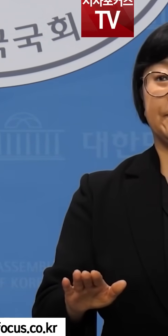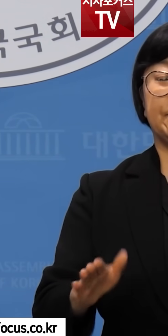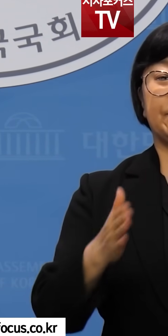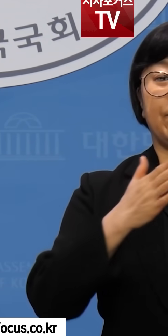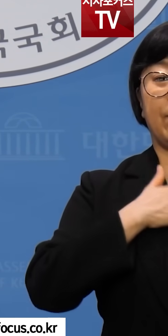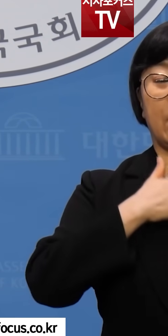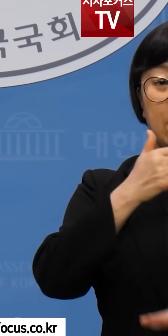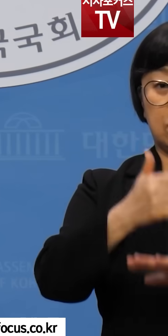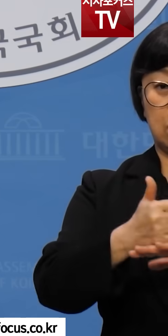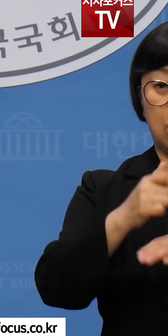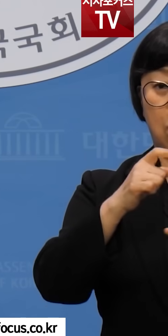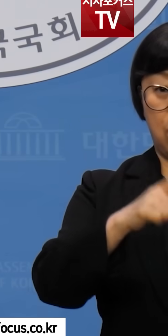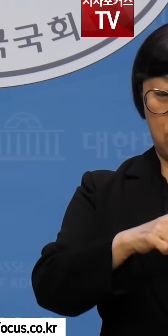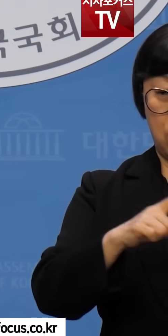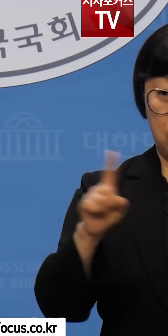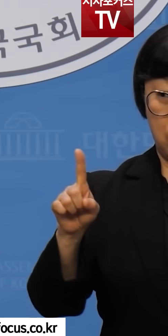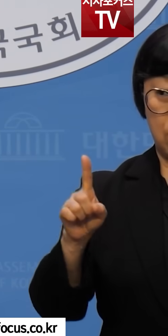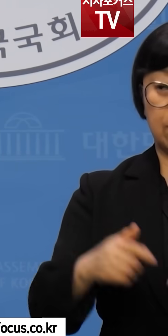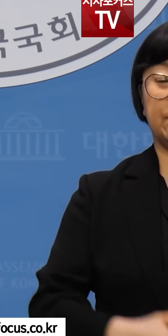저의 궁극적인 목표는